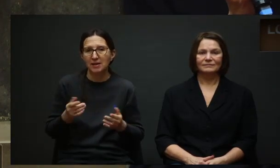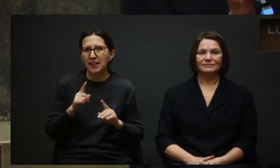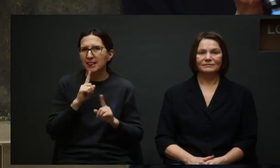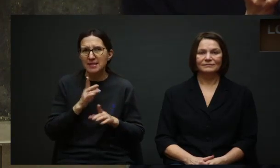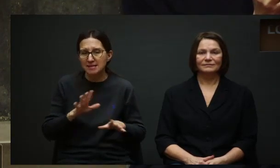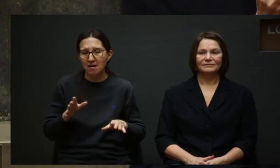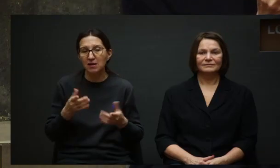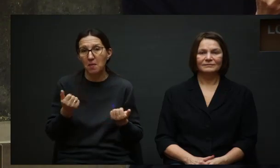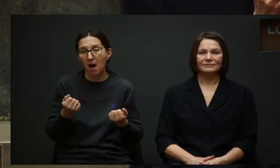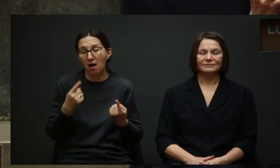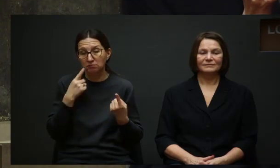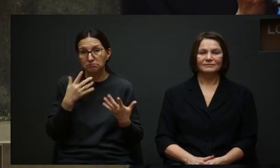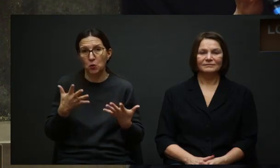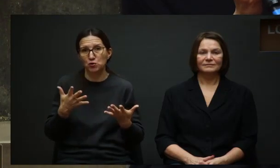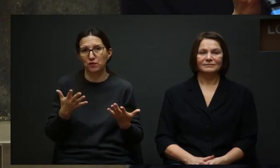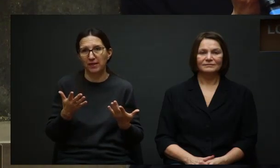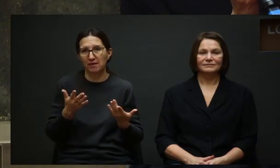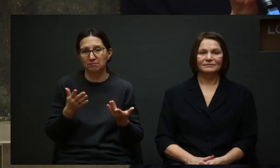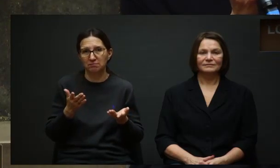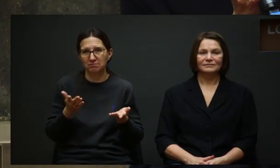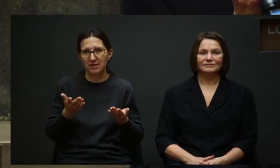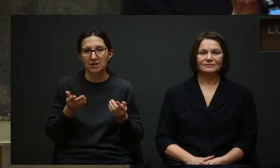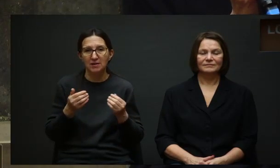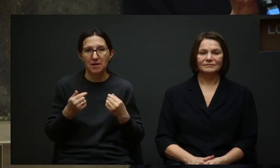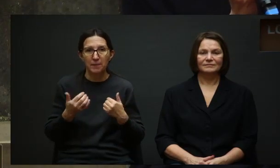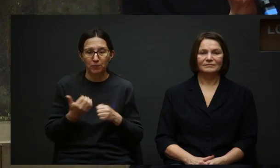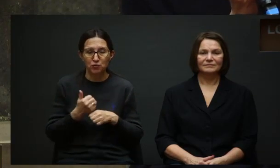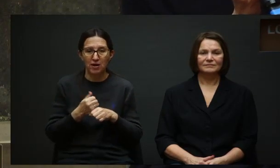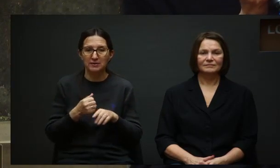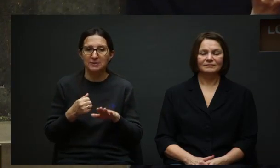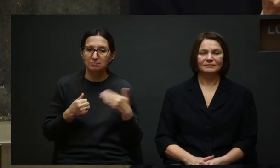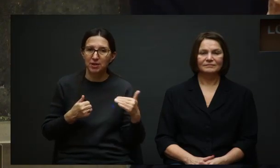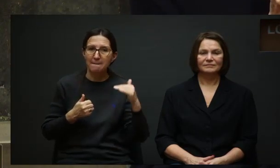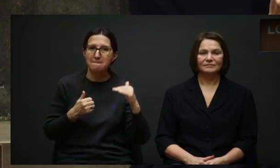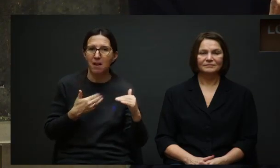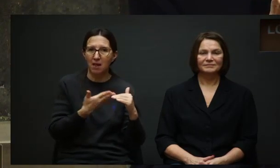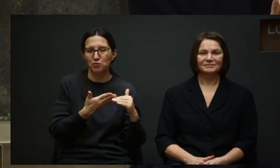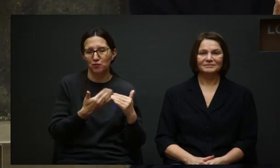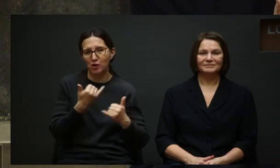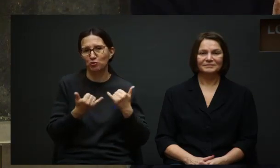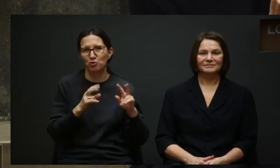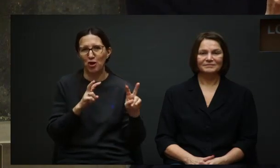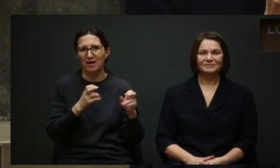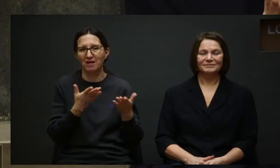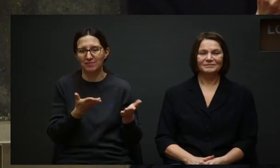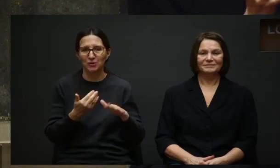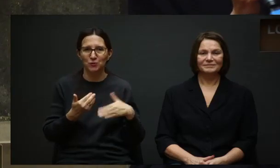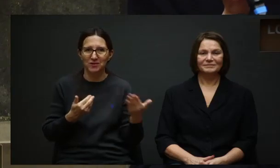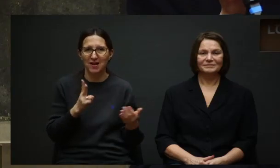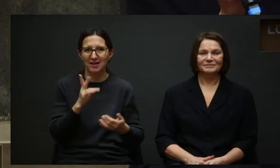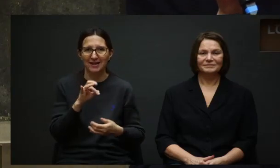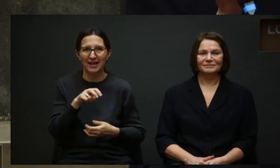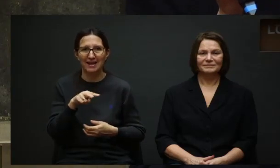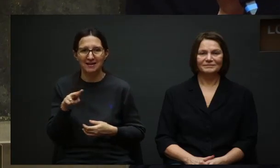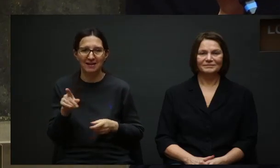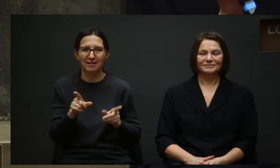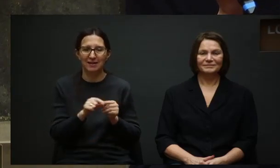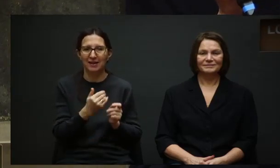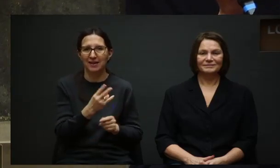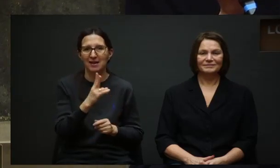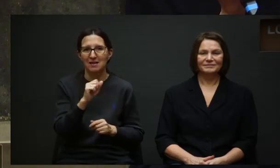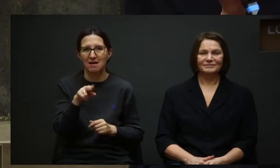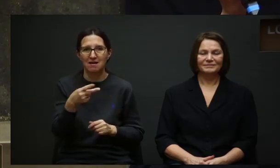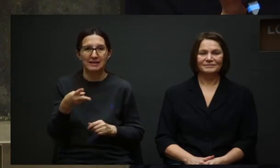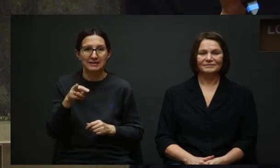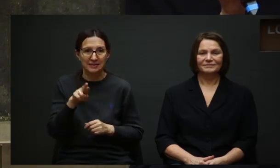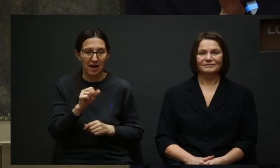странным, а очевидным образом выступаем со стороны младшего жениха, ну, то есть со стороны Кирилла и Нади